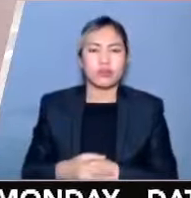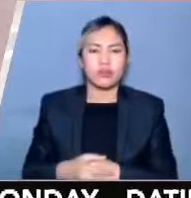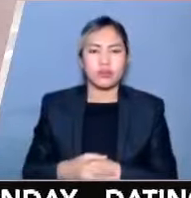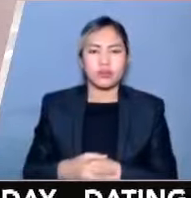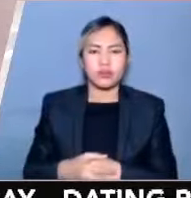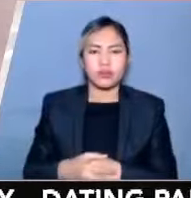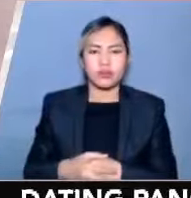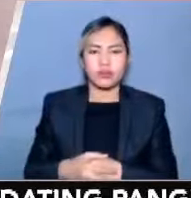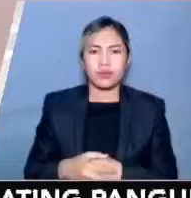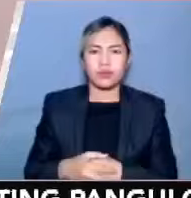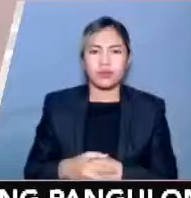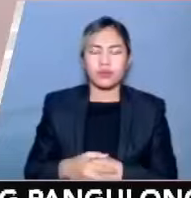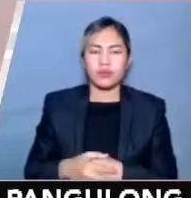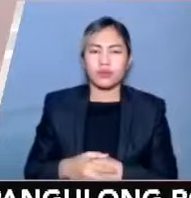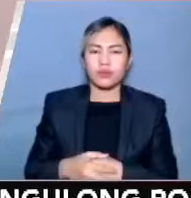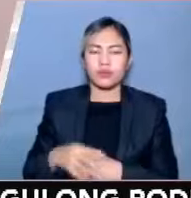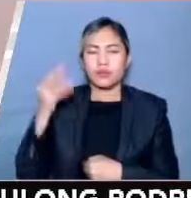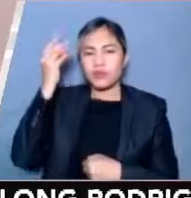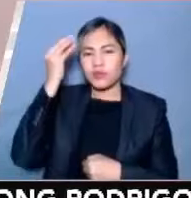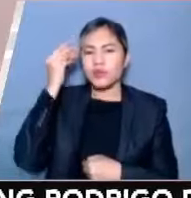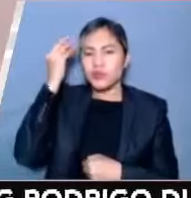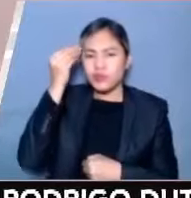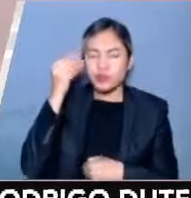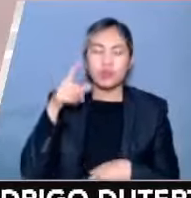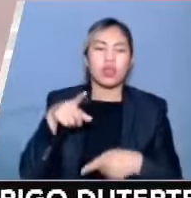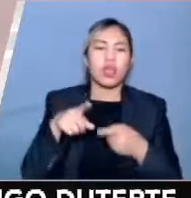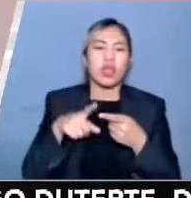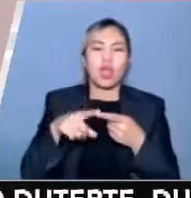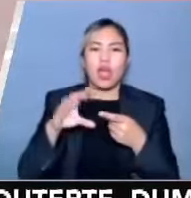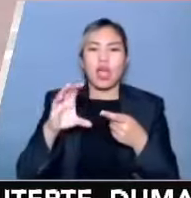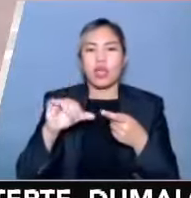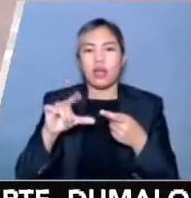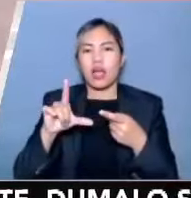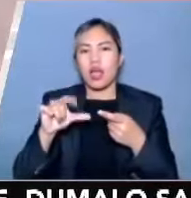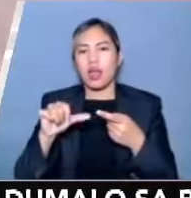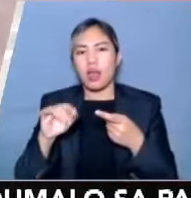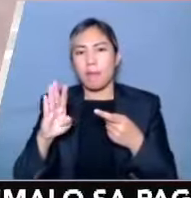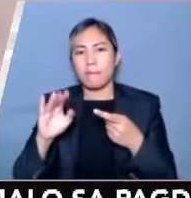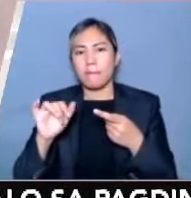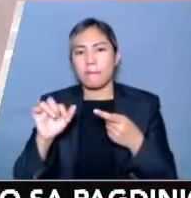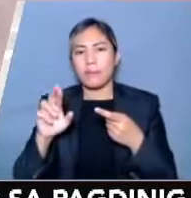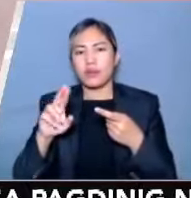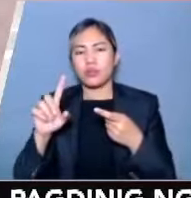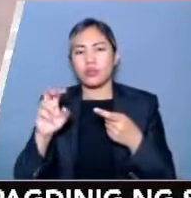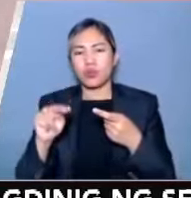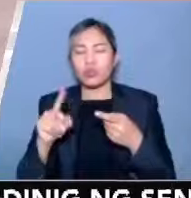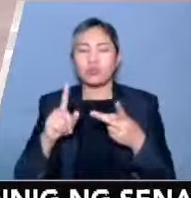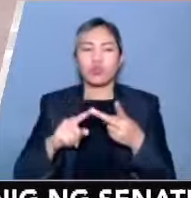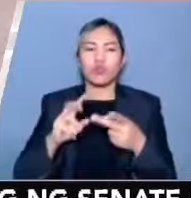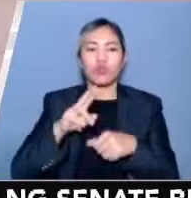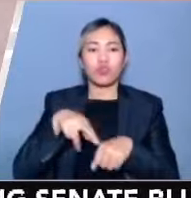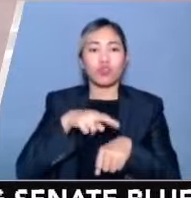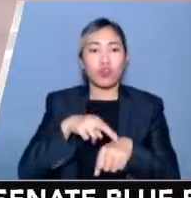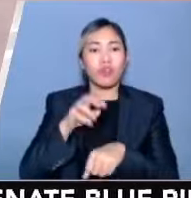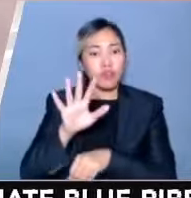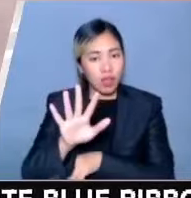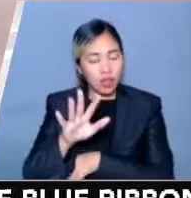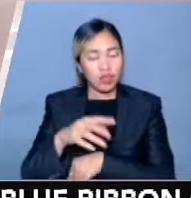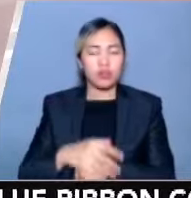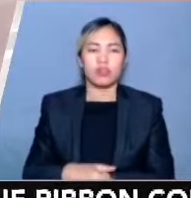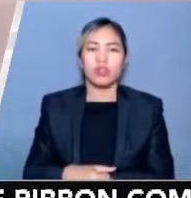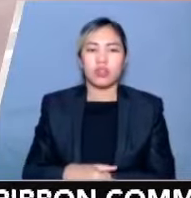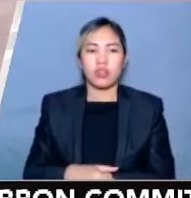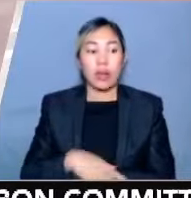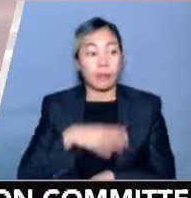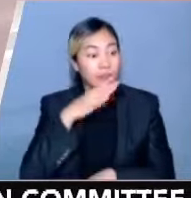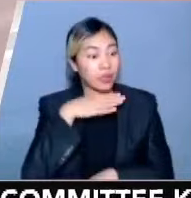yung Calabar Zone po at saka dito po sa Region 5, sir. Mm-hmm. So may Bicol, hanggang ngayon po ba may mga